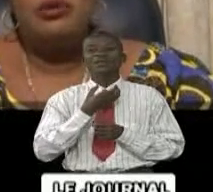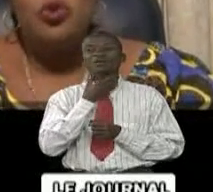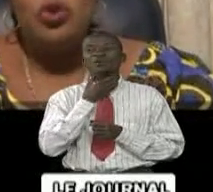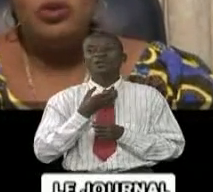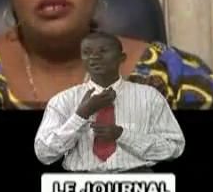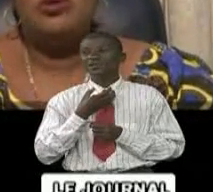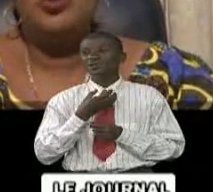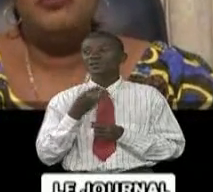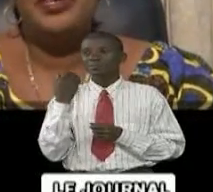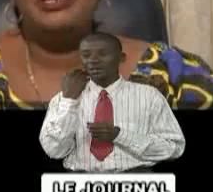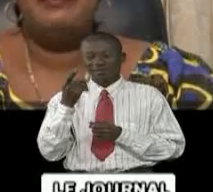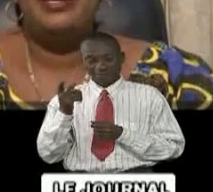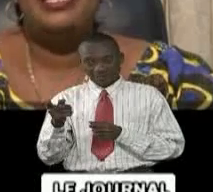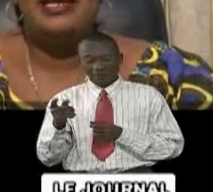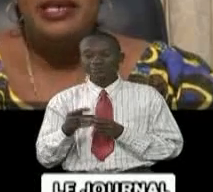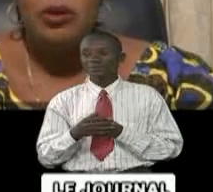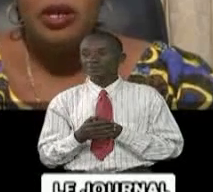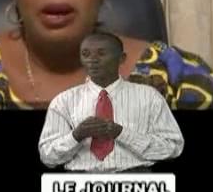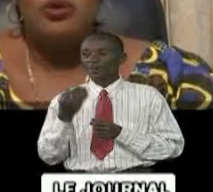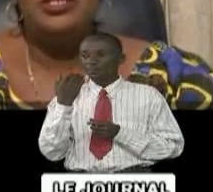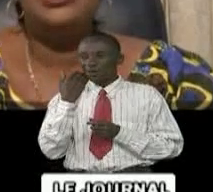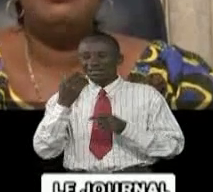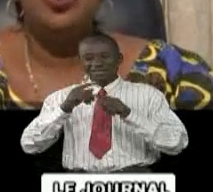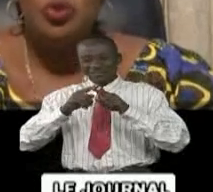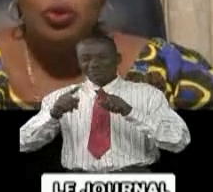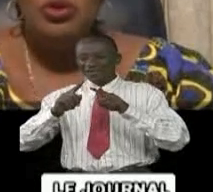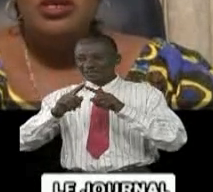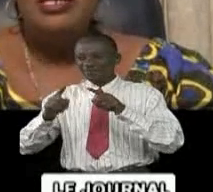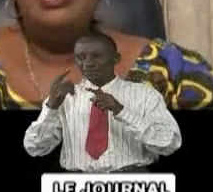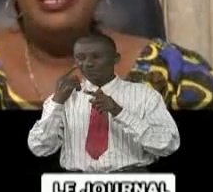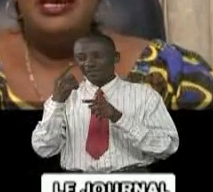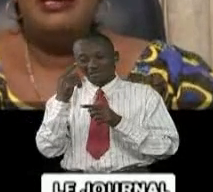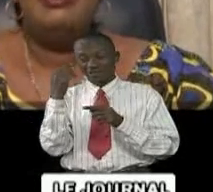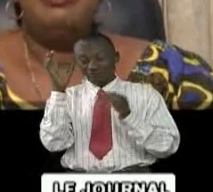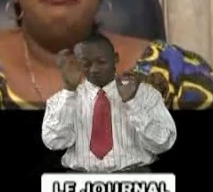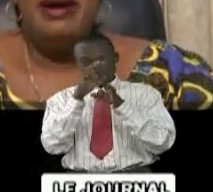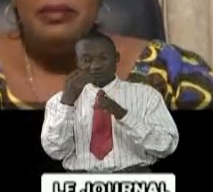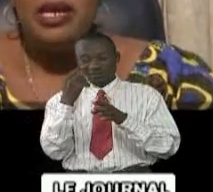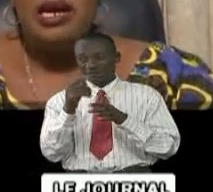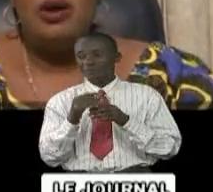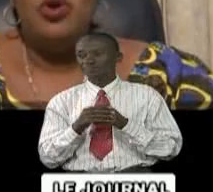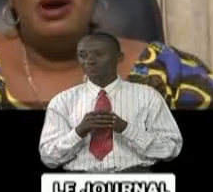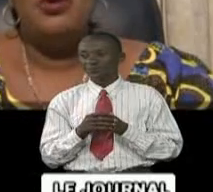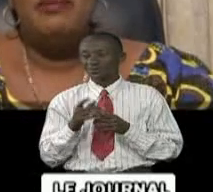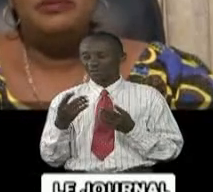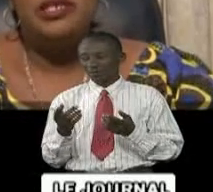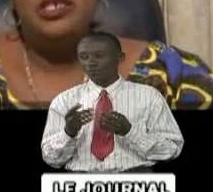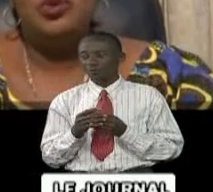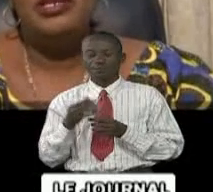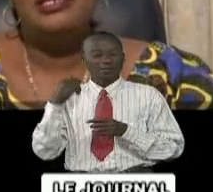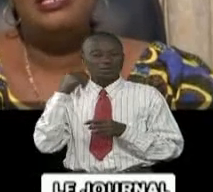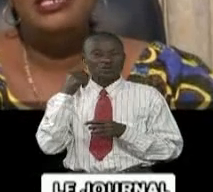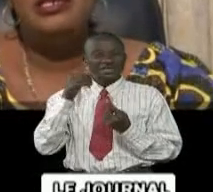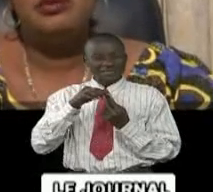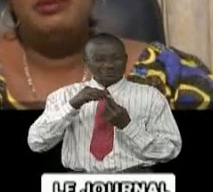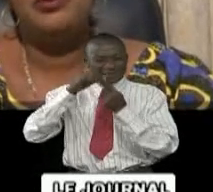Donc batu nyonso baza ko souffrir banda kingo na bango tina mutu, nde baminganga oyo bakoya ba spécialiste